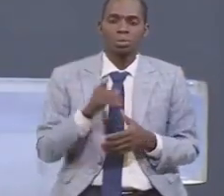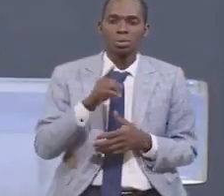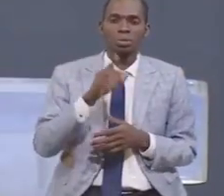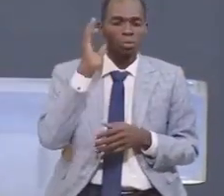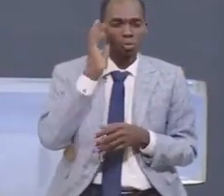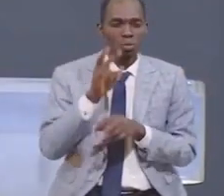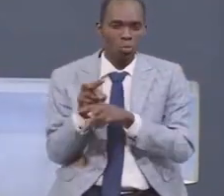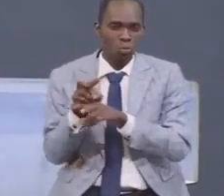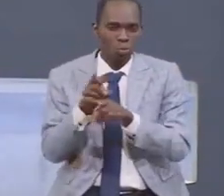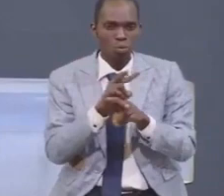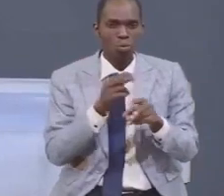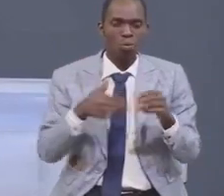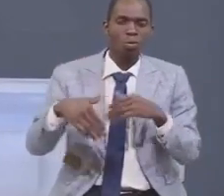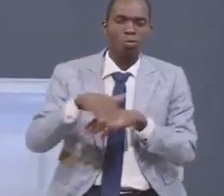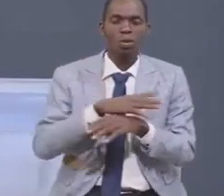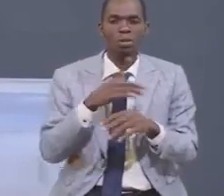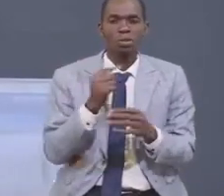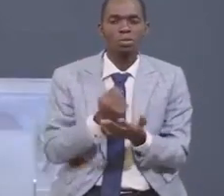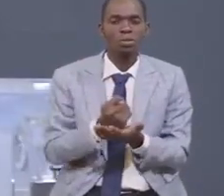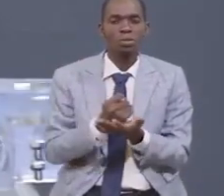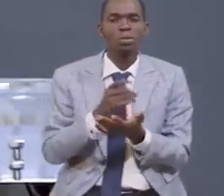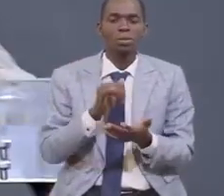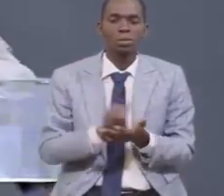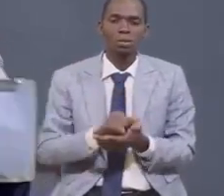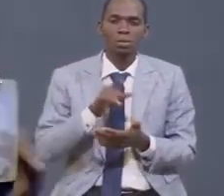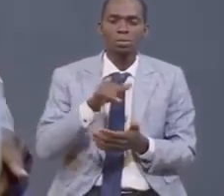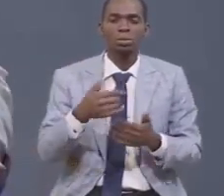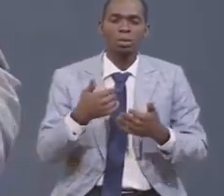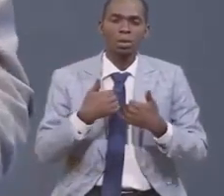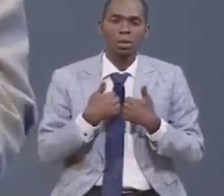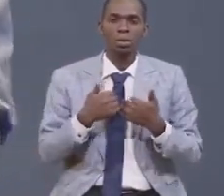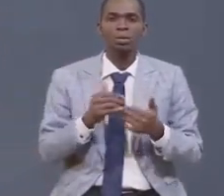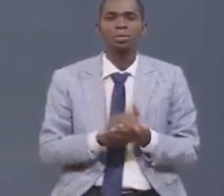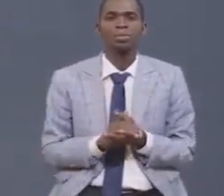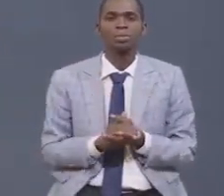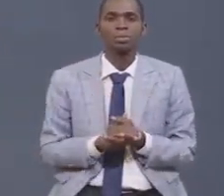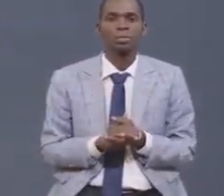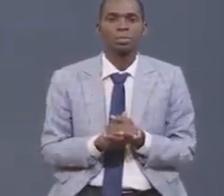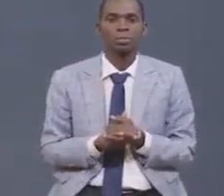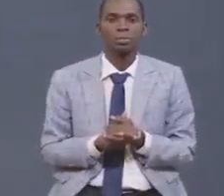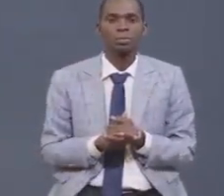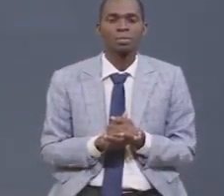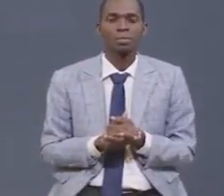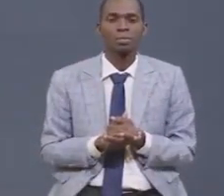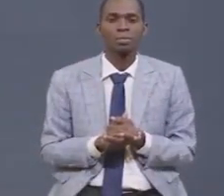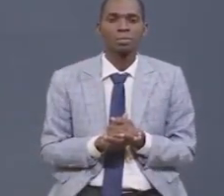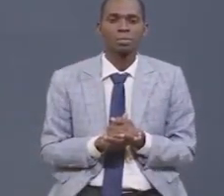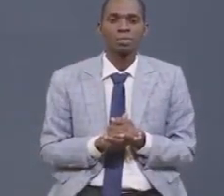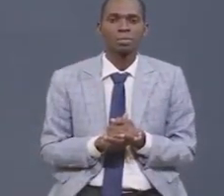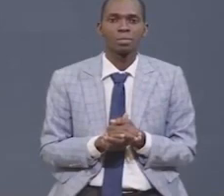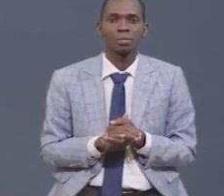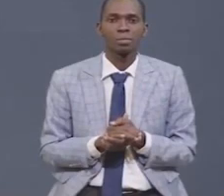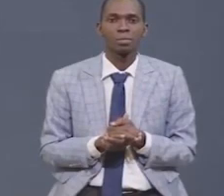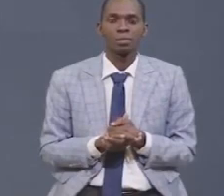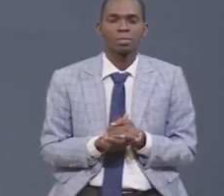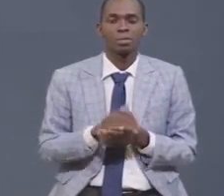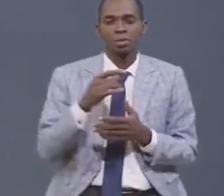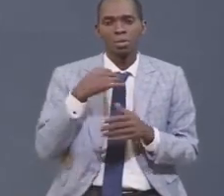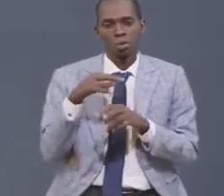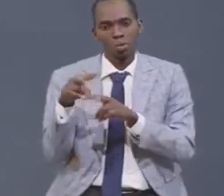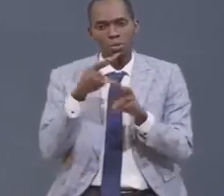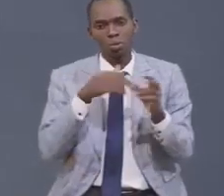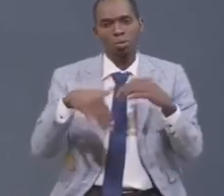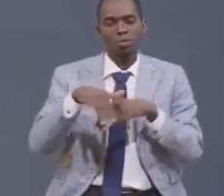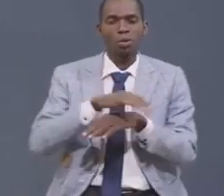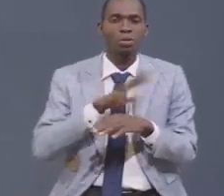the treasures he has. మనము కలిగి ఉన్న నిధిని గురించి మనం గమనించుకుంటాం. You are watching over your wealth. అలాగే